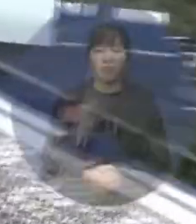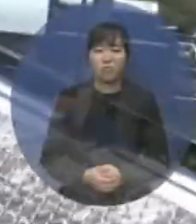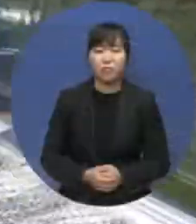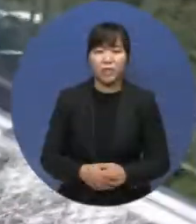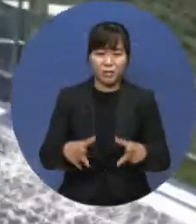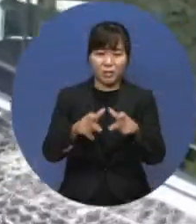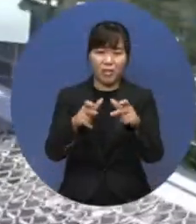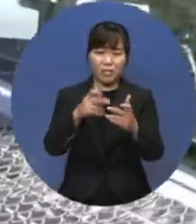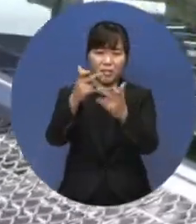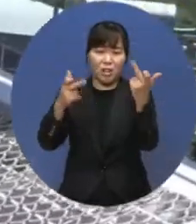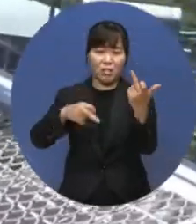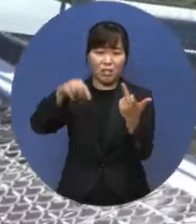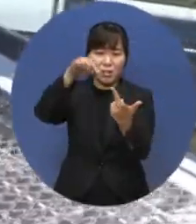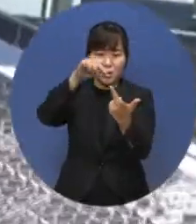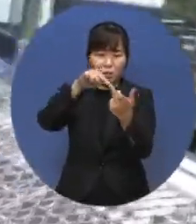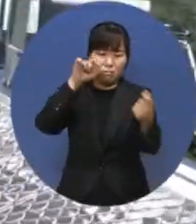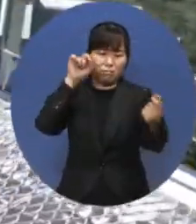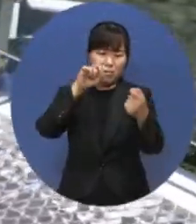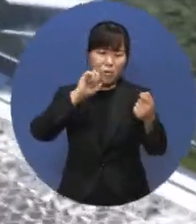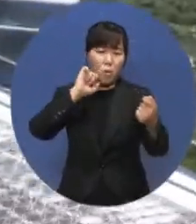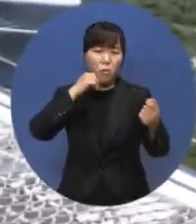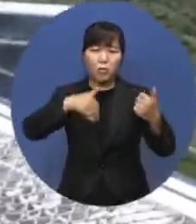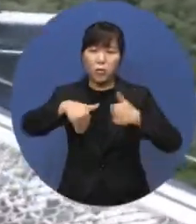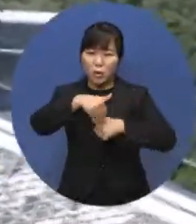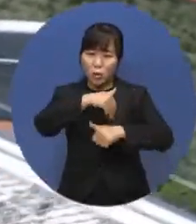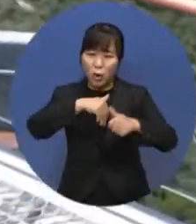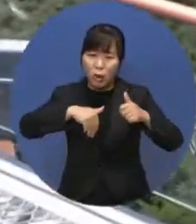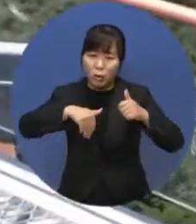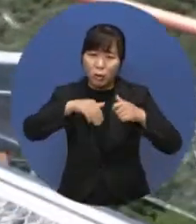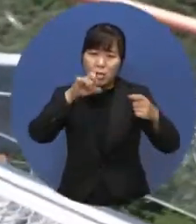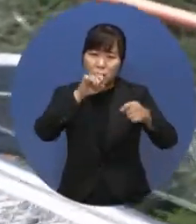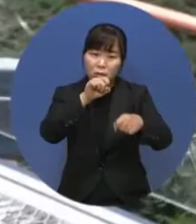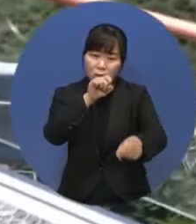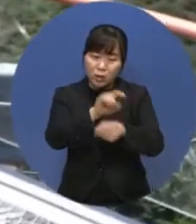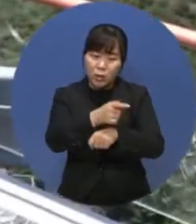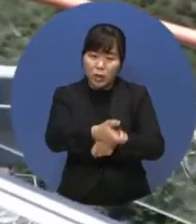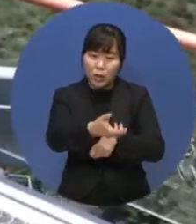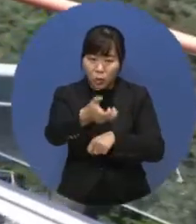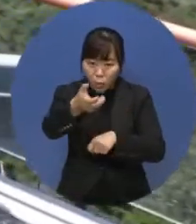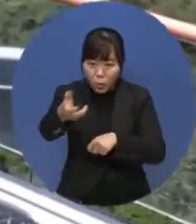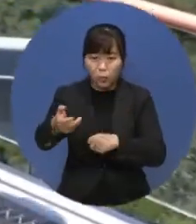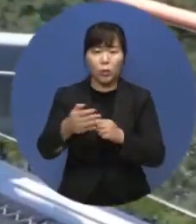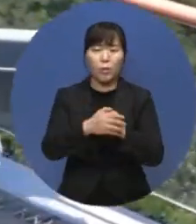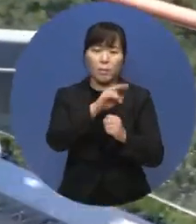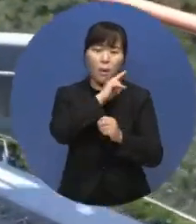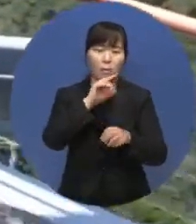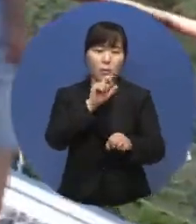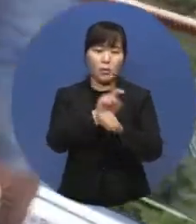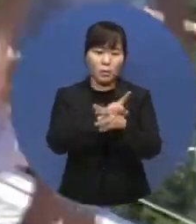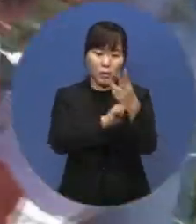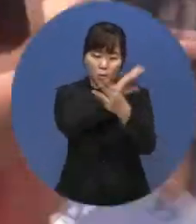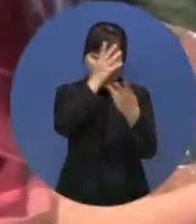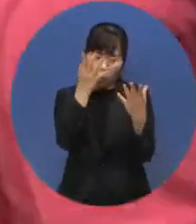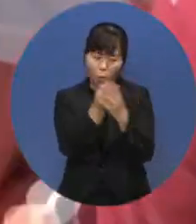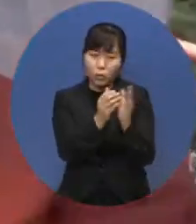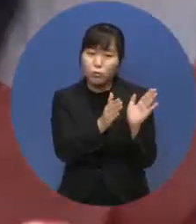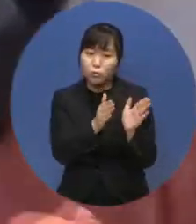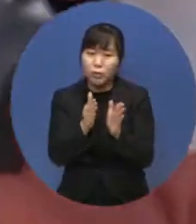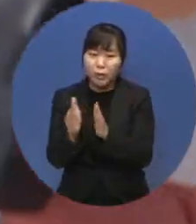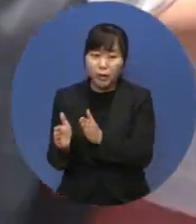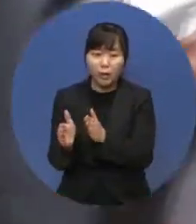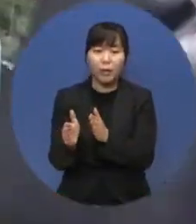장애인들은 산 정상에서 접근하기 어려운 상황에 접근성과 이동성, 편의성의 3박자가 고루